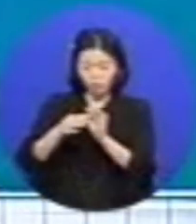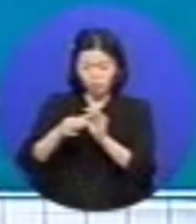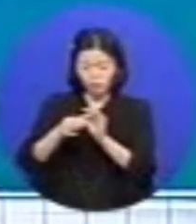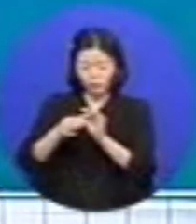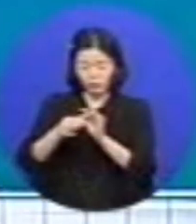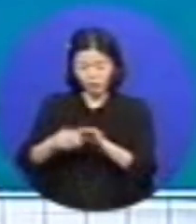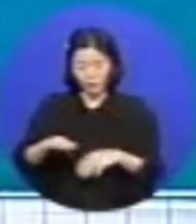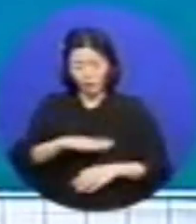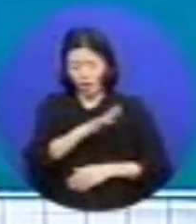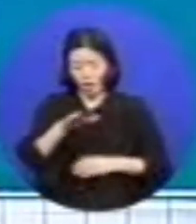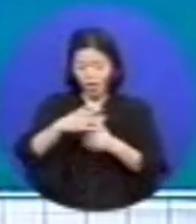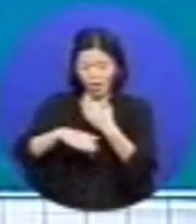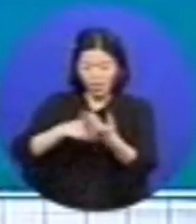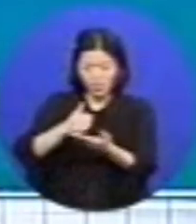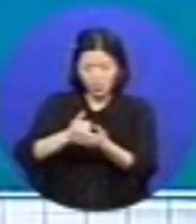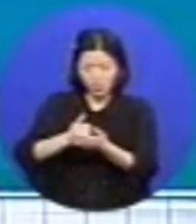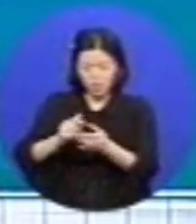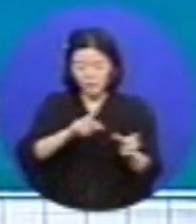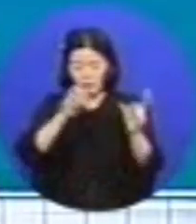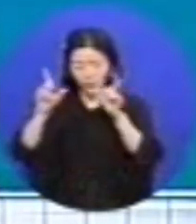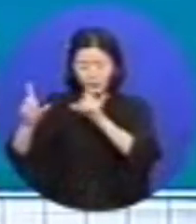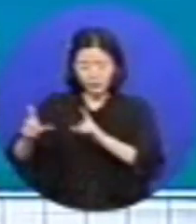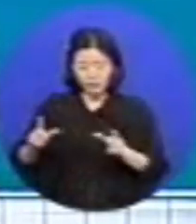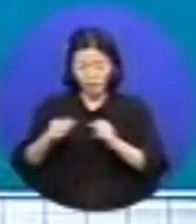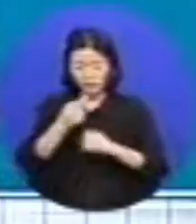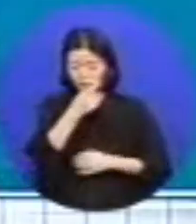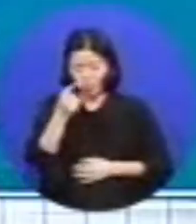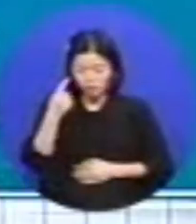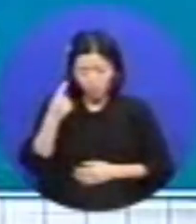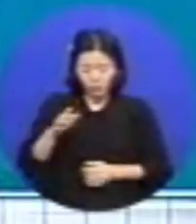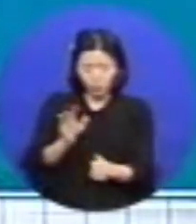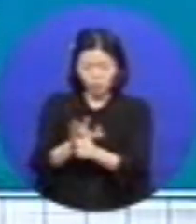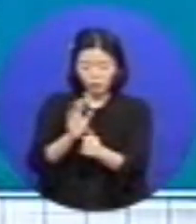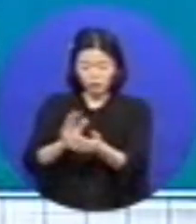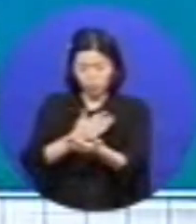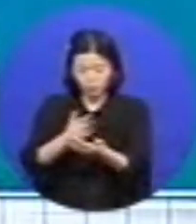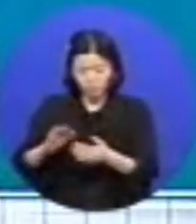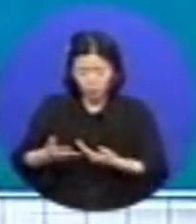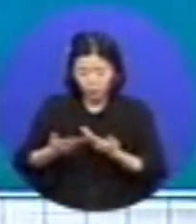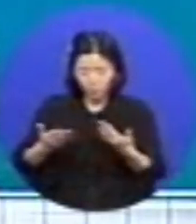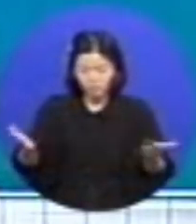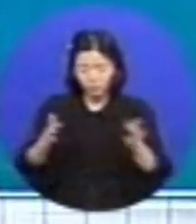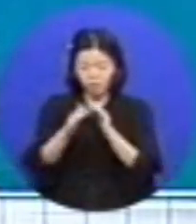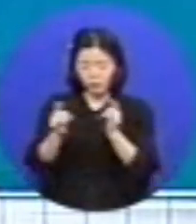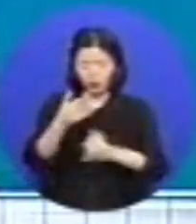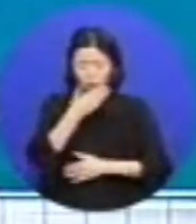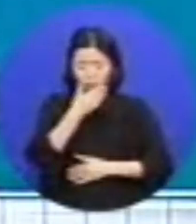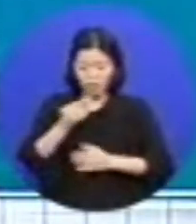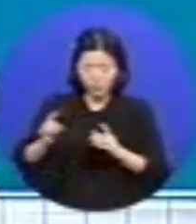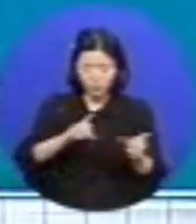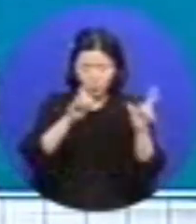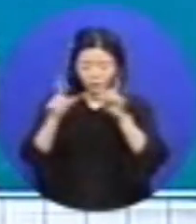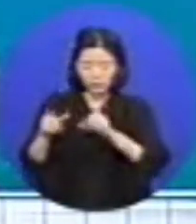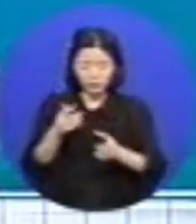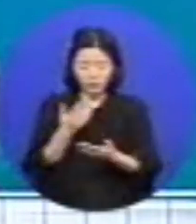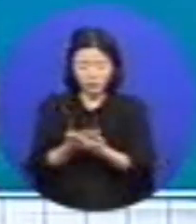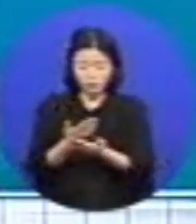하나님의 살아계심의 산 증인들로 도와주고 베풀어주는 자로 하나님 복되게 살게 하여